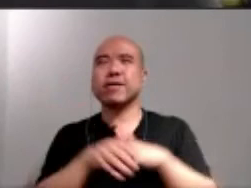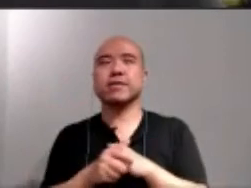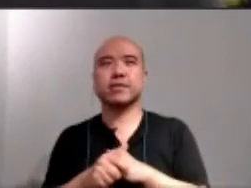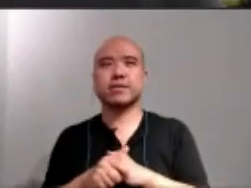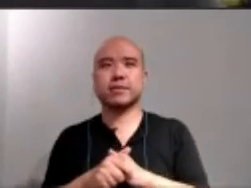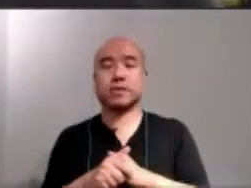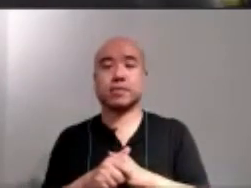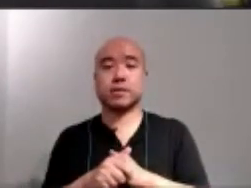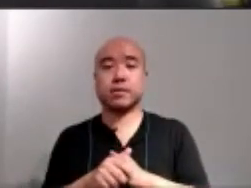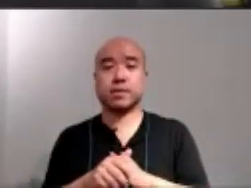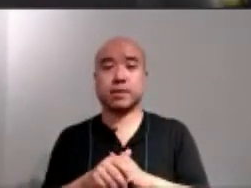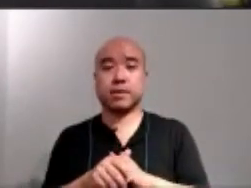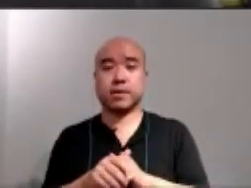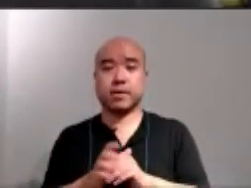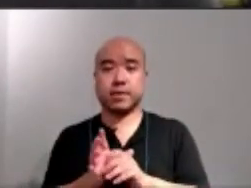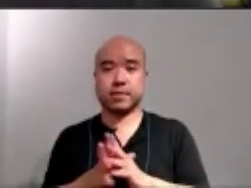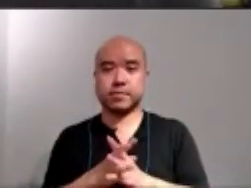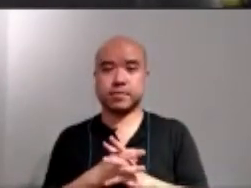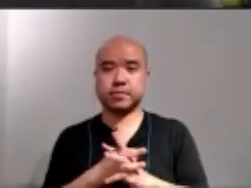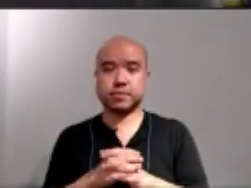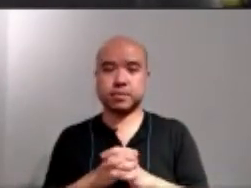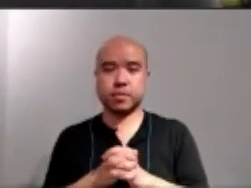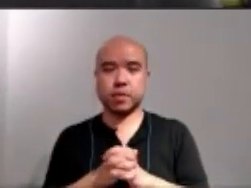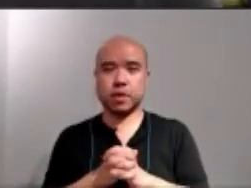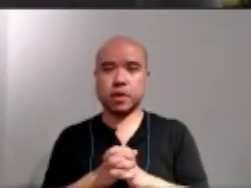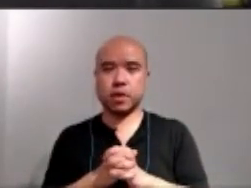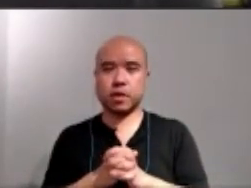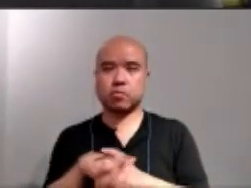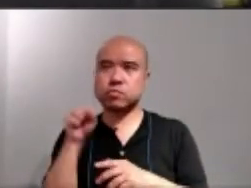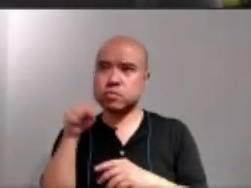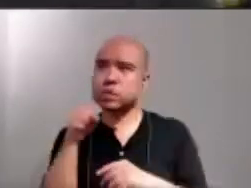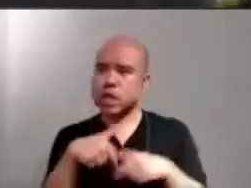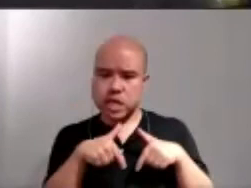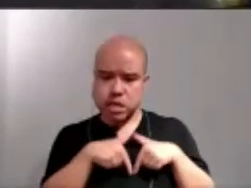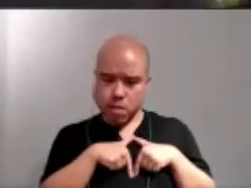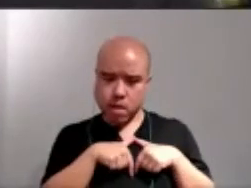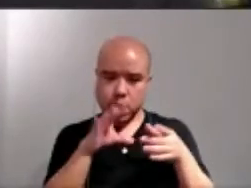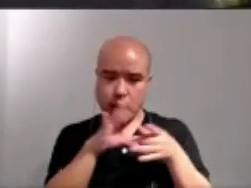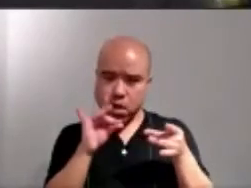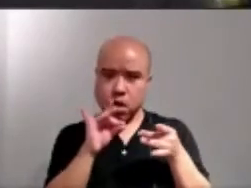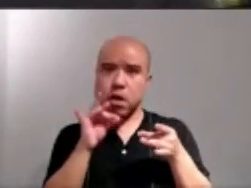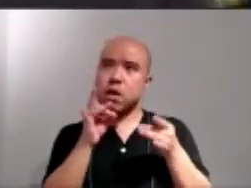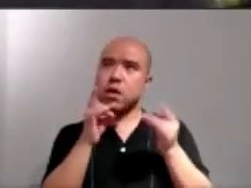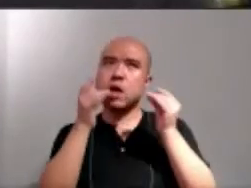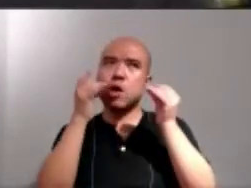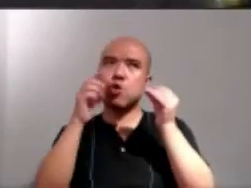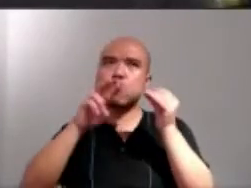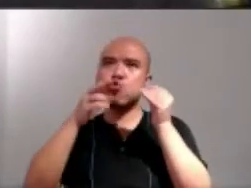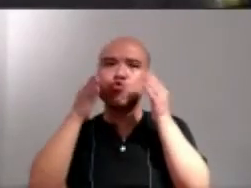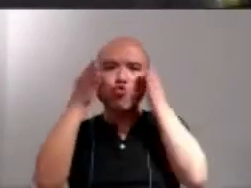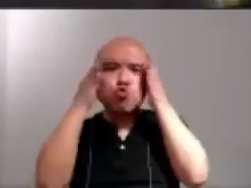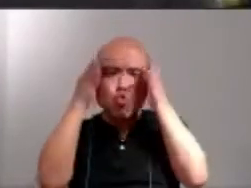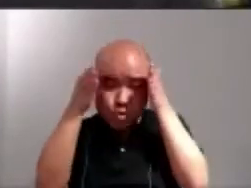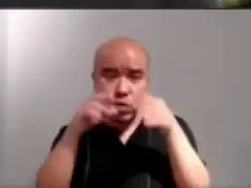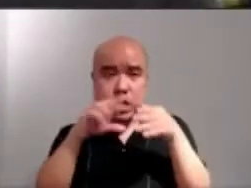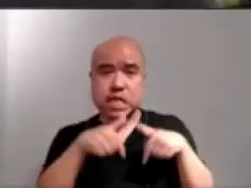Web 呢？ Web 有什麼見解？ 其實我都很贊同心靈層面上面，是因為我們已經我啲朋